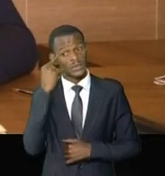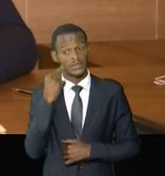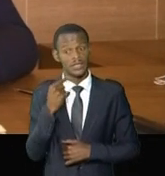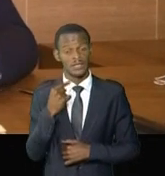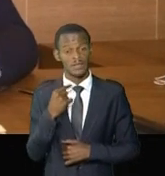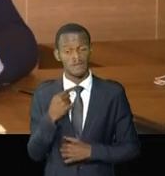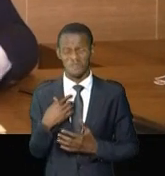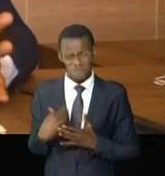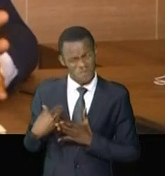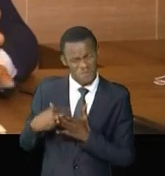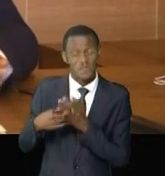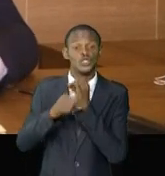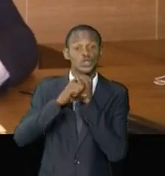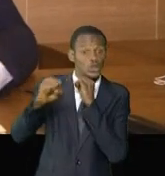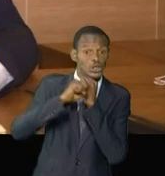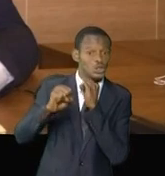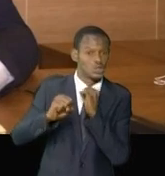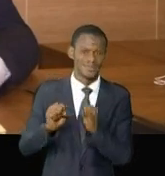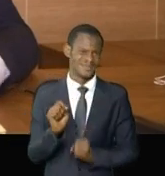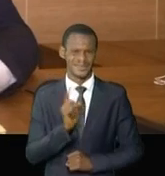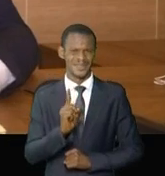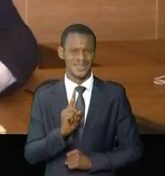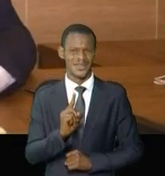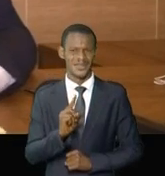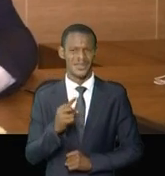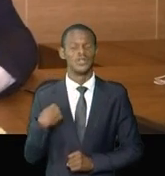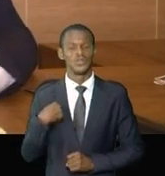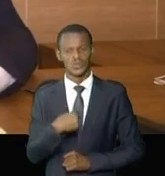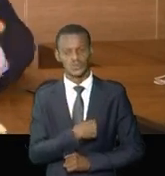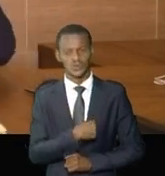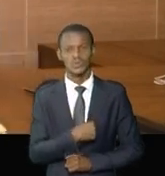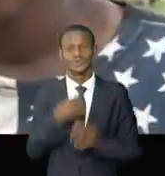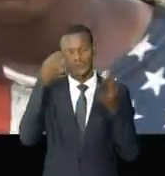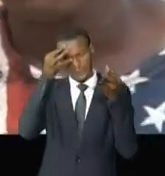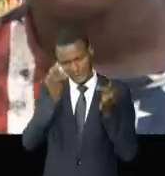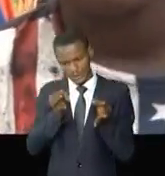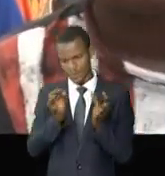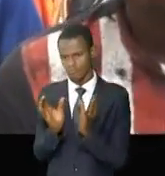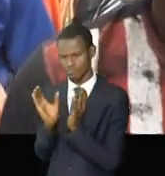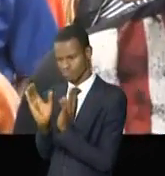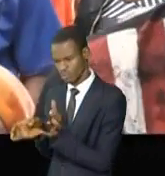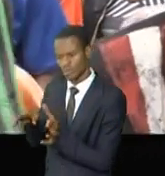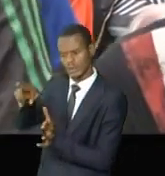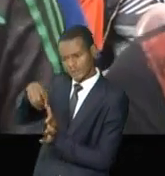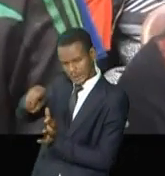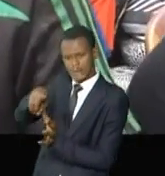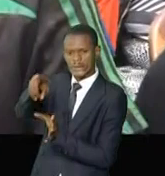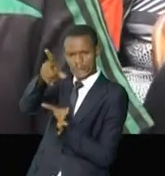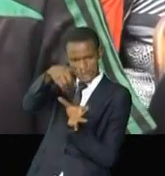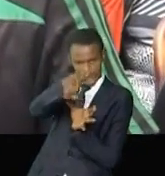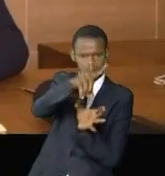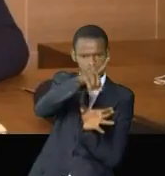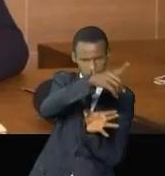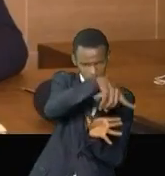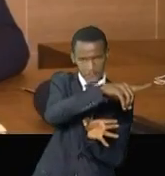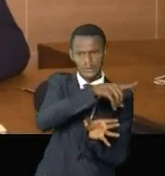va-vite, raison pour laquelle nous allons finalement nous concentrer sur le même district de la Founa. Puis ceux qui ne sont pas des drogués, évidemment, qui